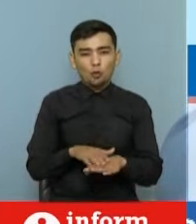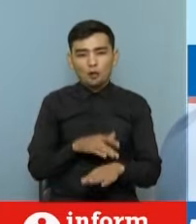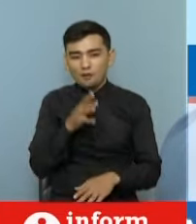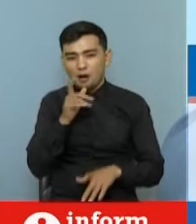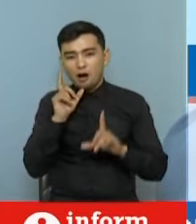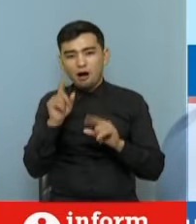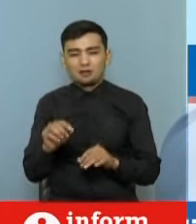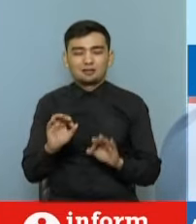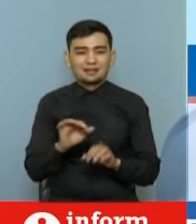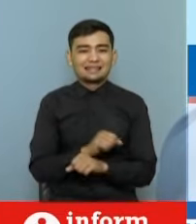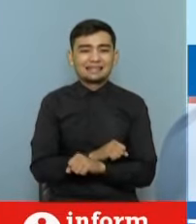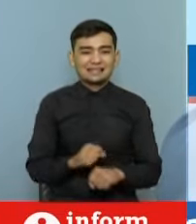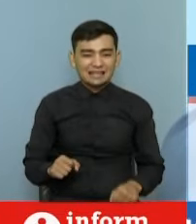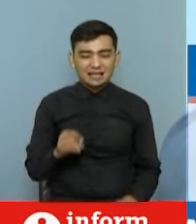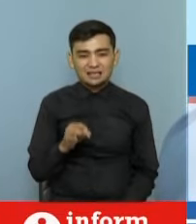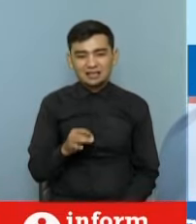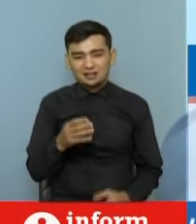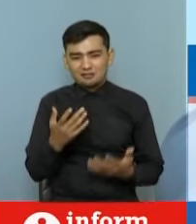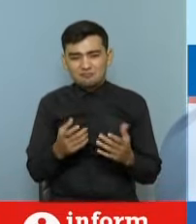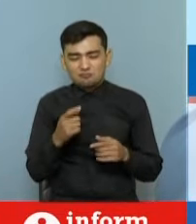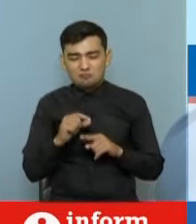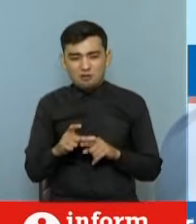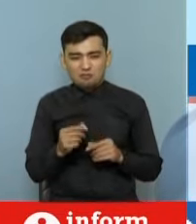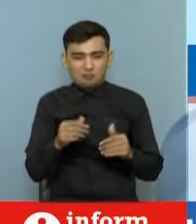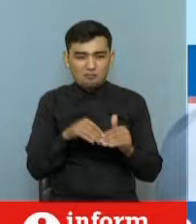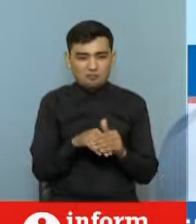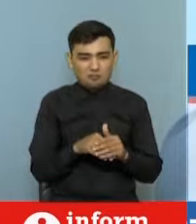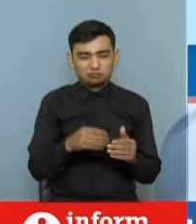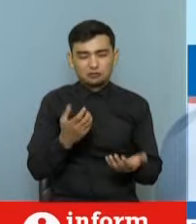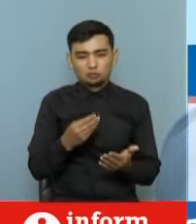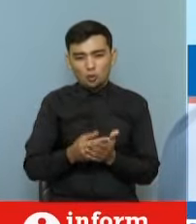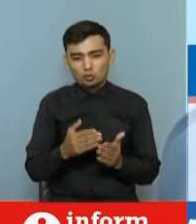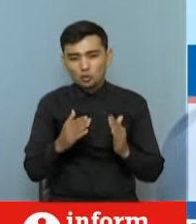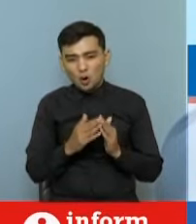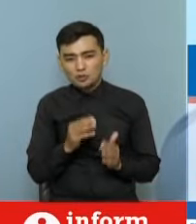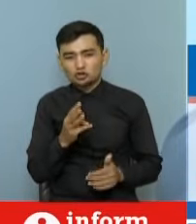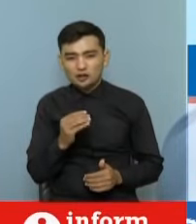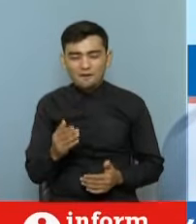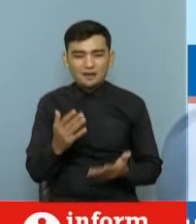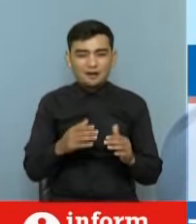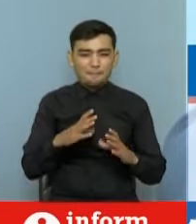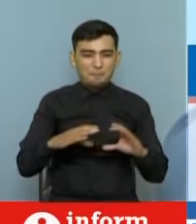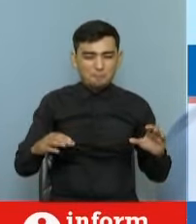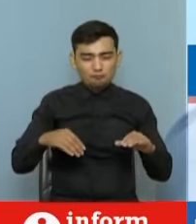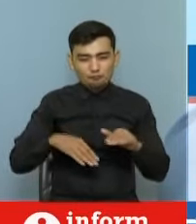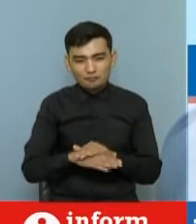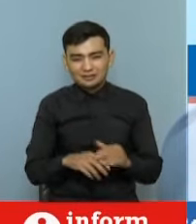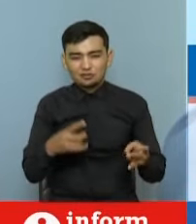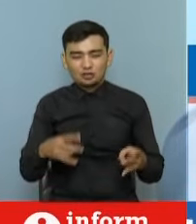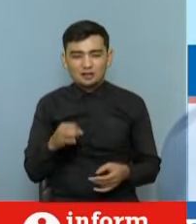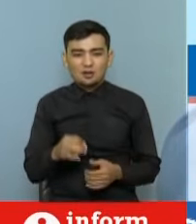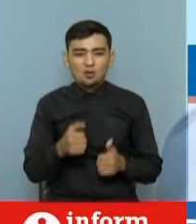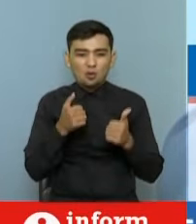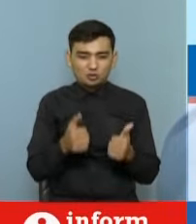выездом. Не храните крупные суммы денег и драгоценностей в шкафах или под матрасами. Используйте для этих целей